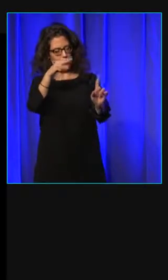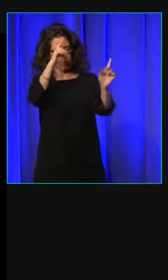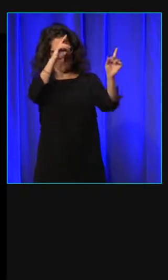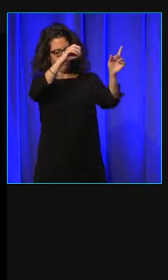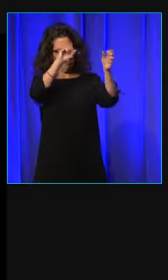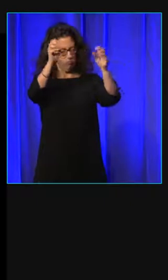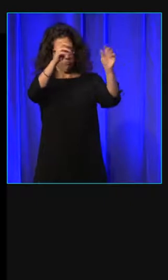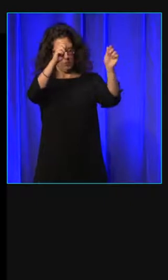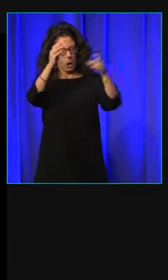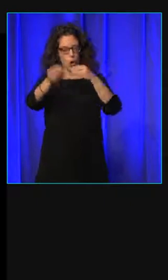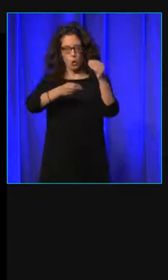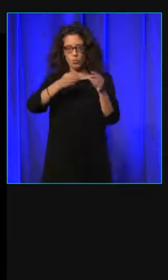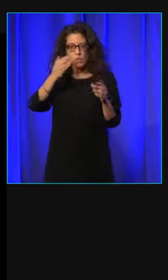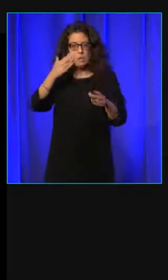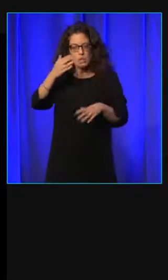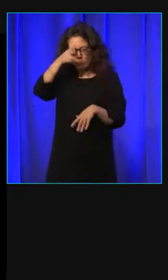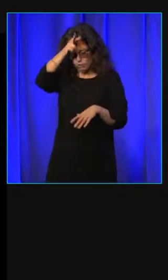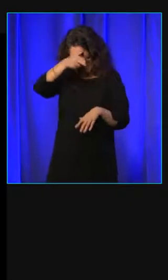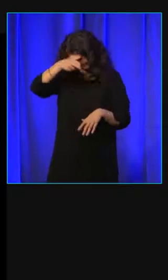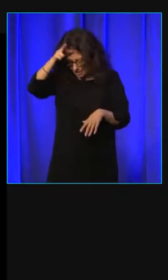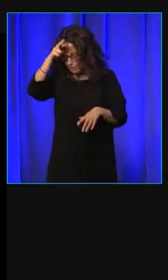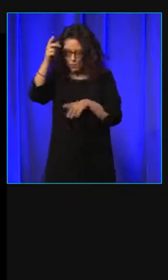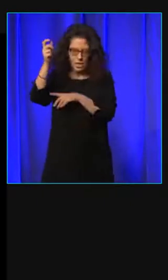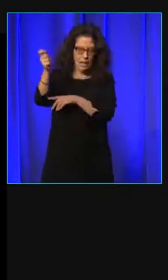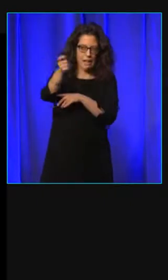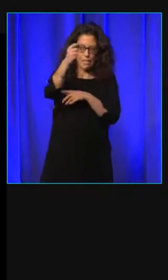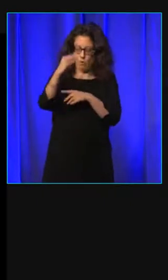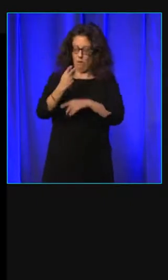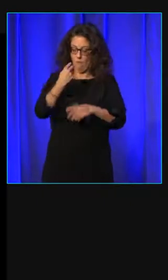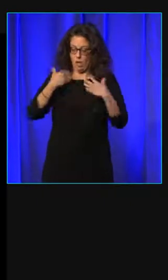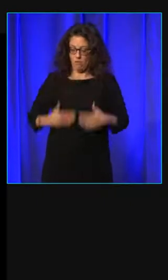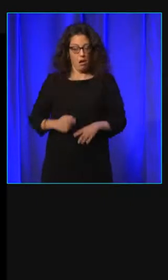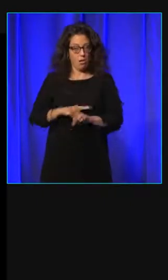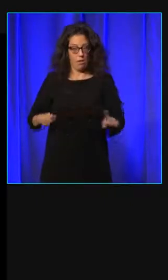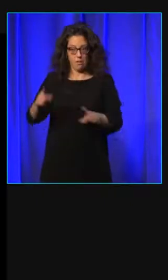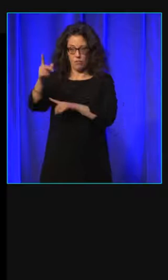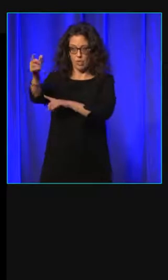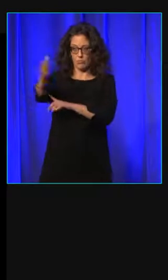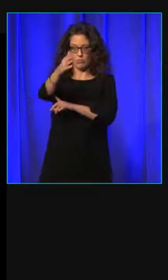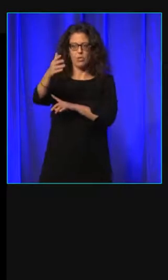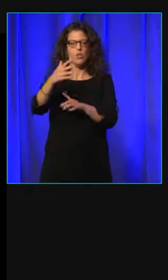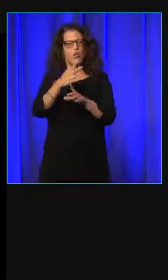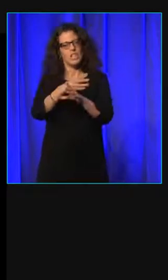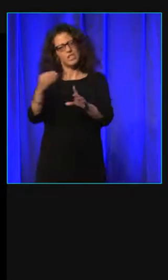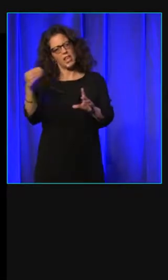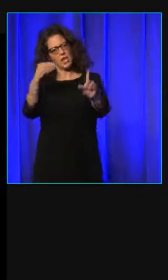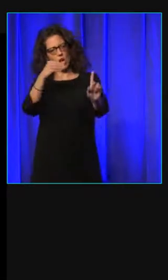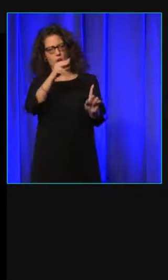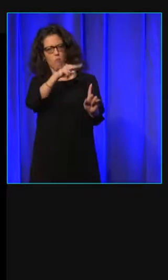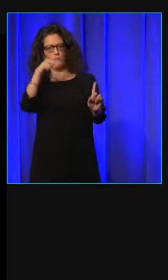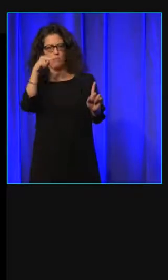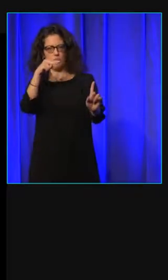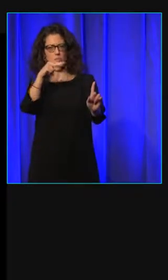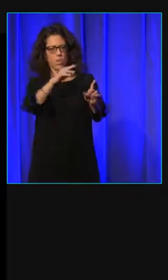et c'est-à-dire que tu vois donc ta raquette, tu ne vois pas ton corps, tu peux voir la raquette, l'avant-bras. De l'extérieur plutôt, troisième personne. De